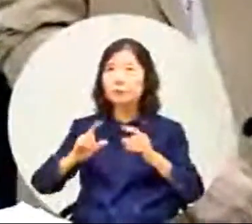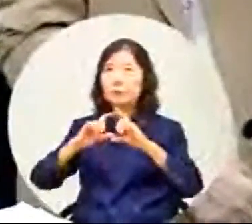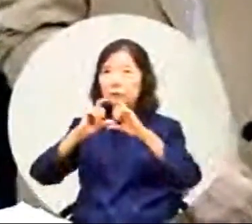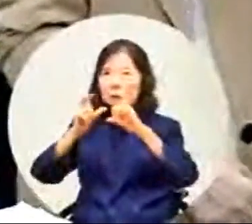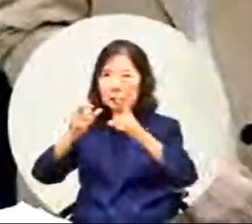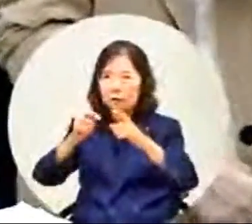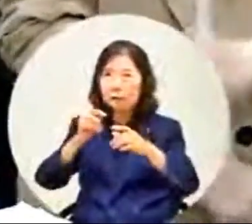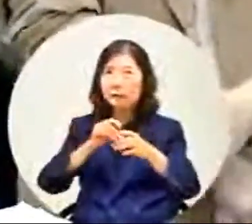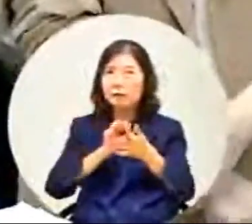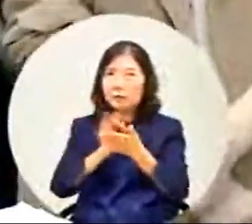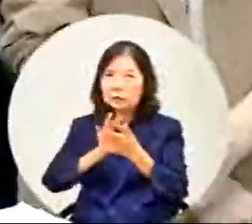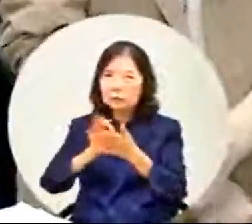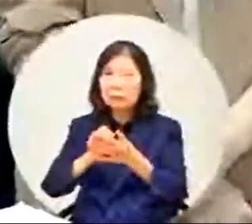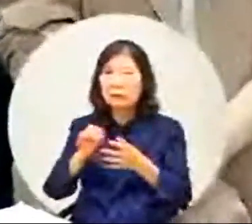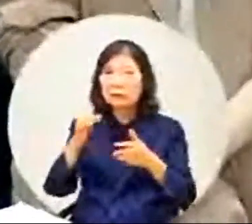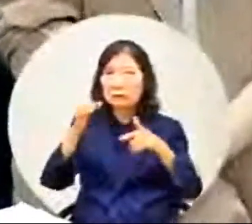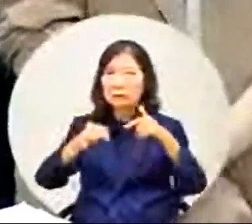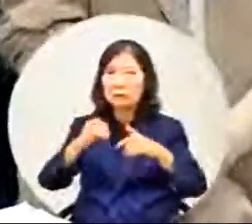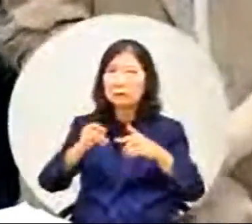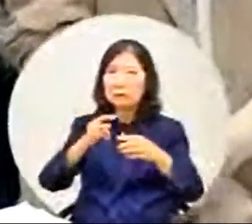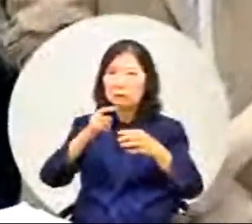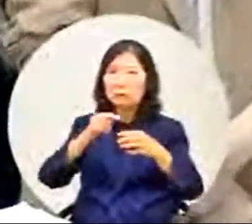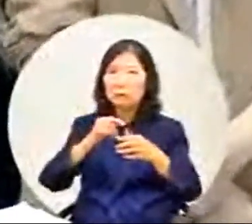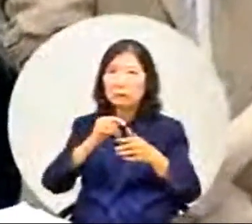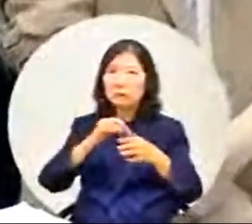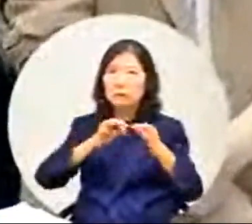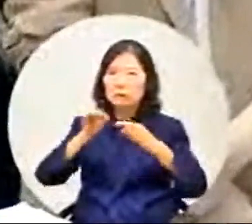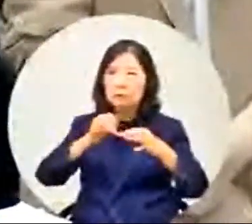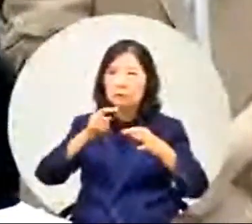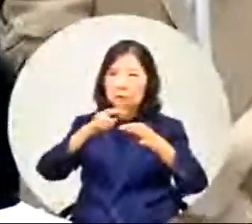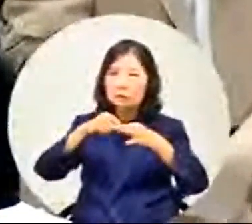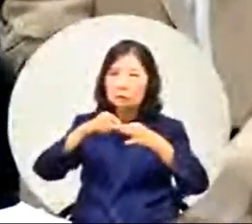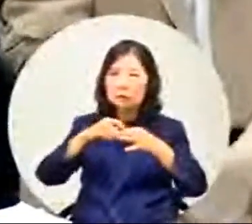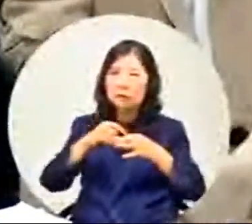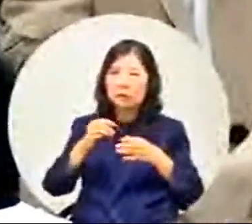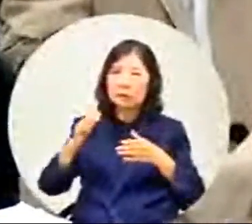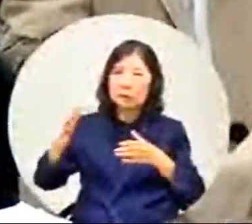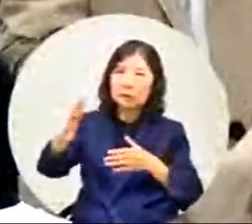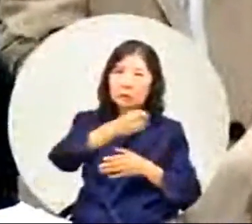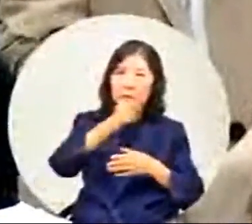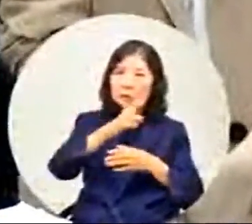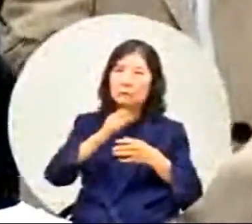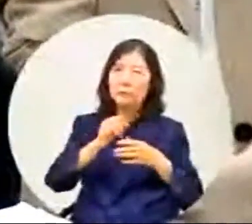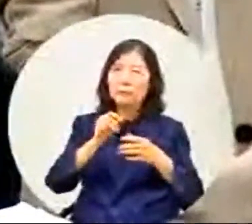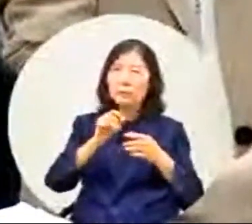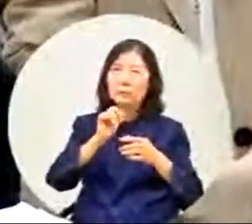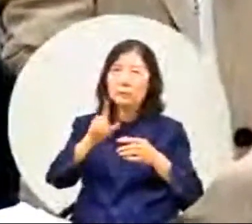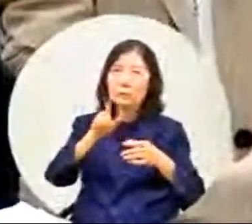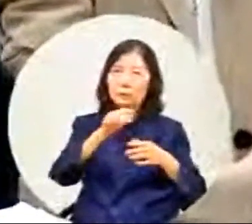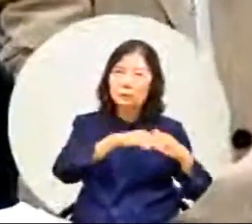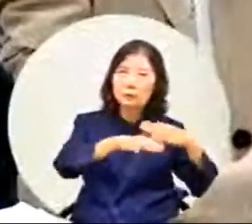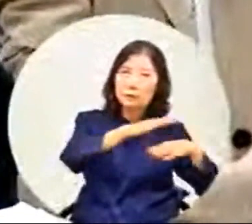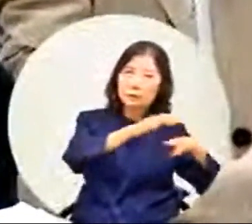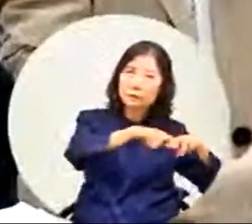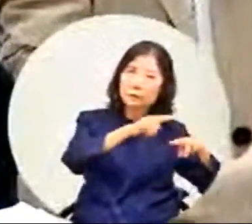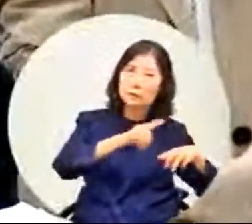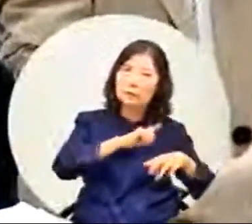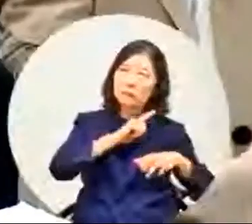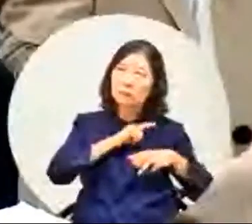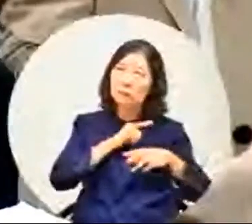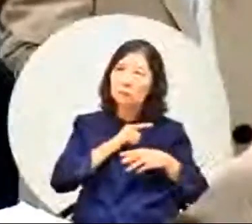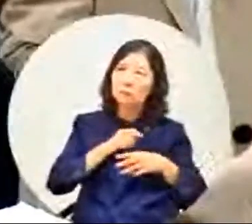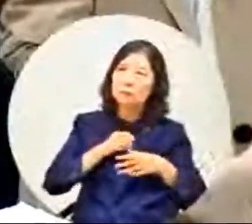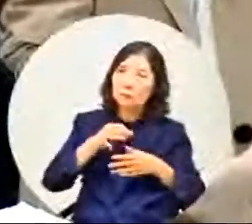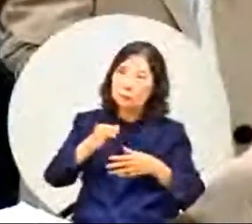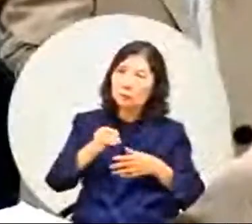下，你们的营运总收入绝对可以大于营运成本，所以如果依照你们计算，这个是可以自偿性的计划。